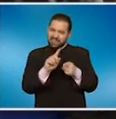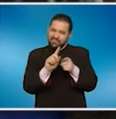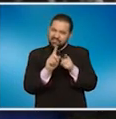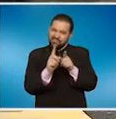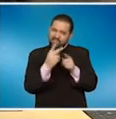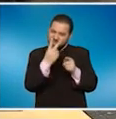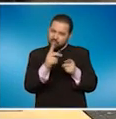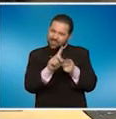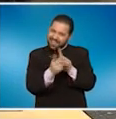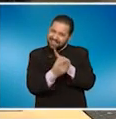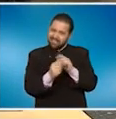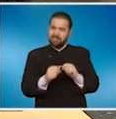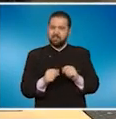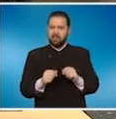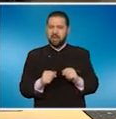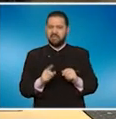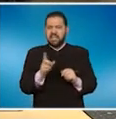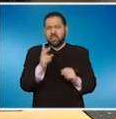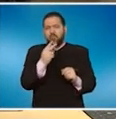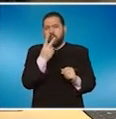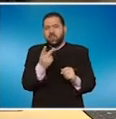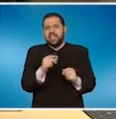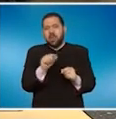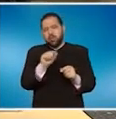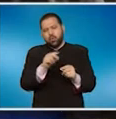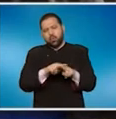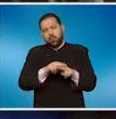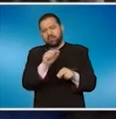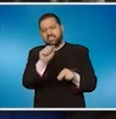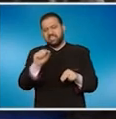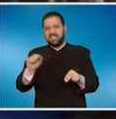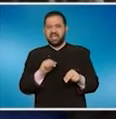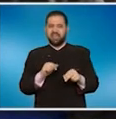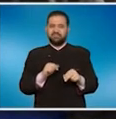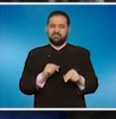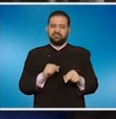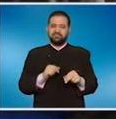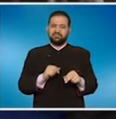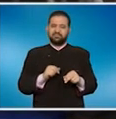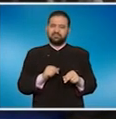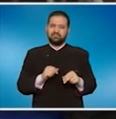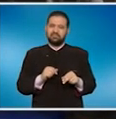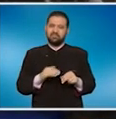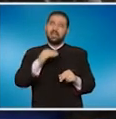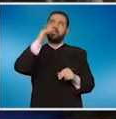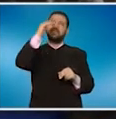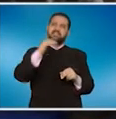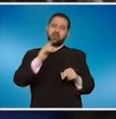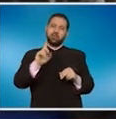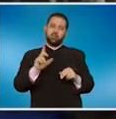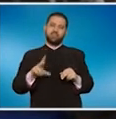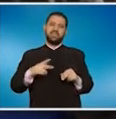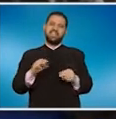vedem în... Și de aceea, cred că nu este bine să ne luăm geografic neapărat, sau cum se spune, gândindu-ne de la altitudine,